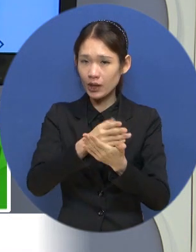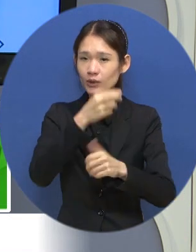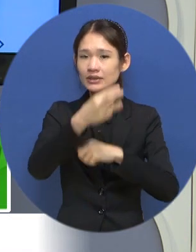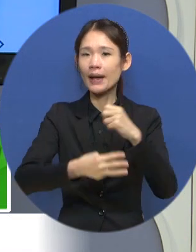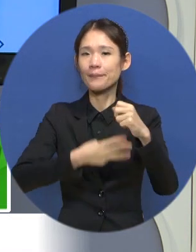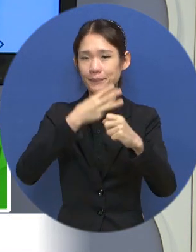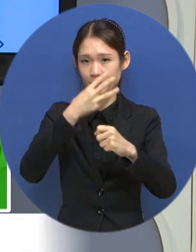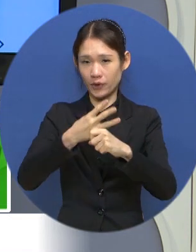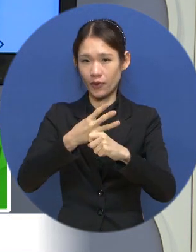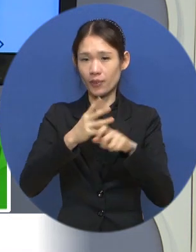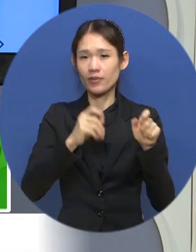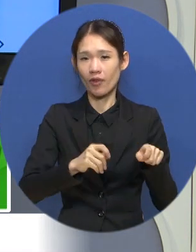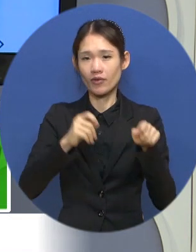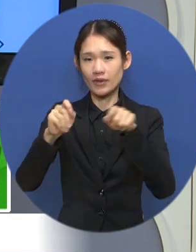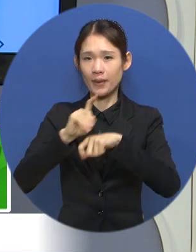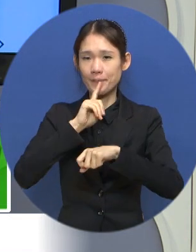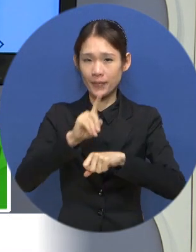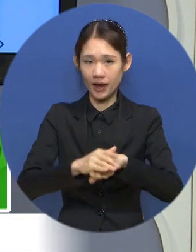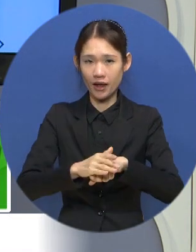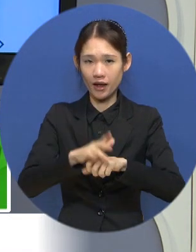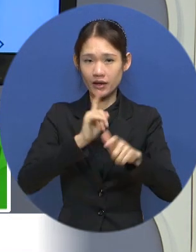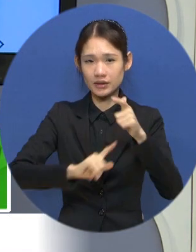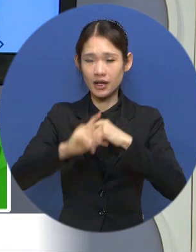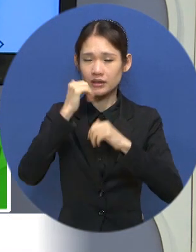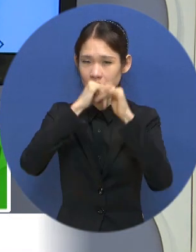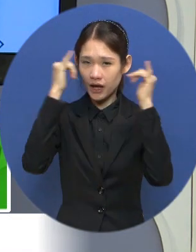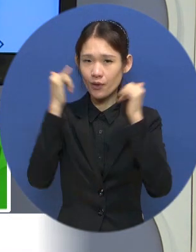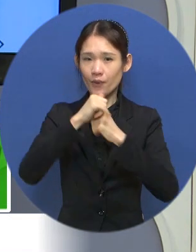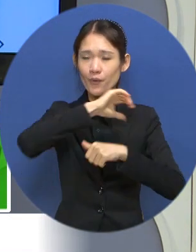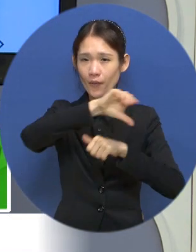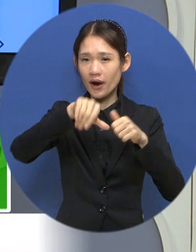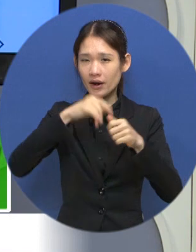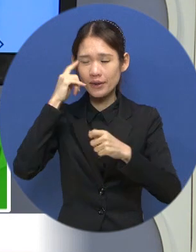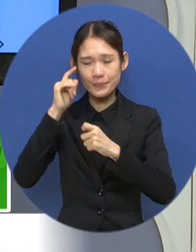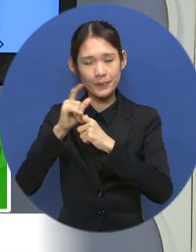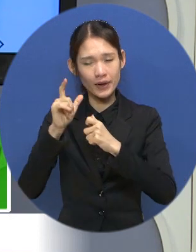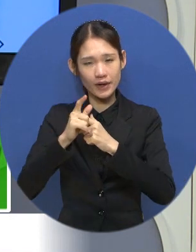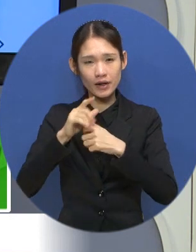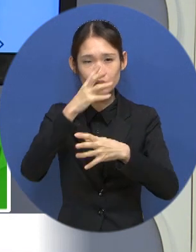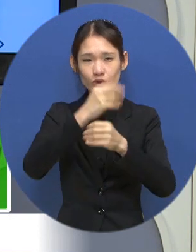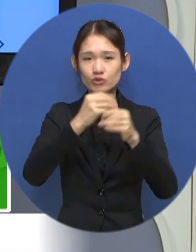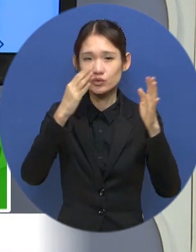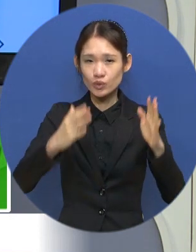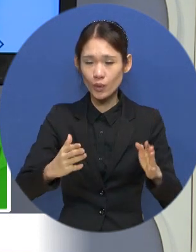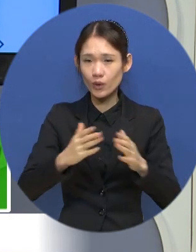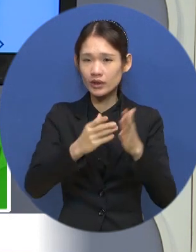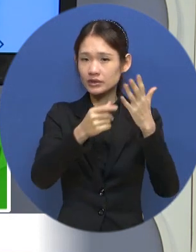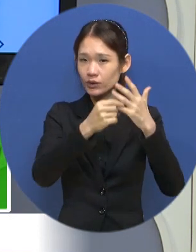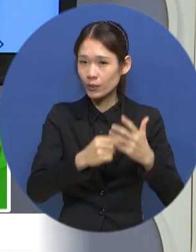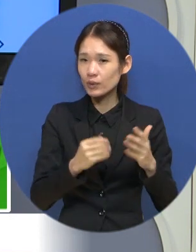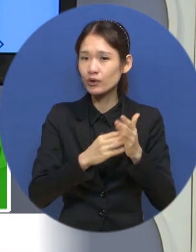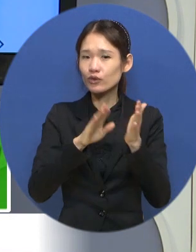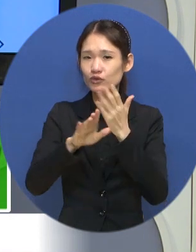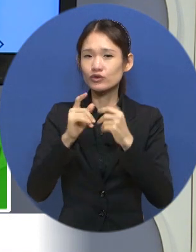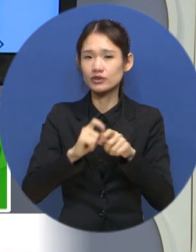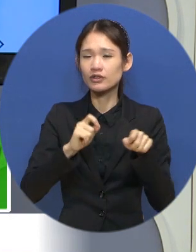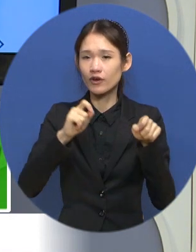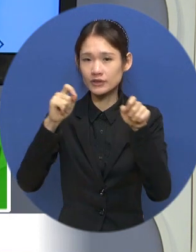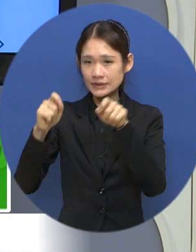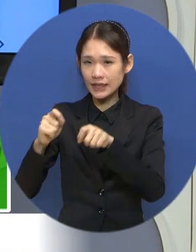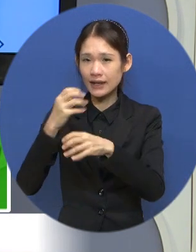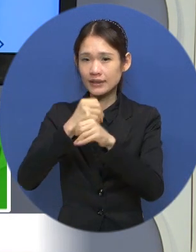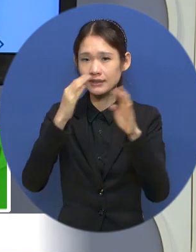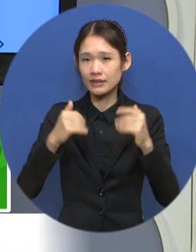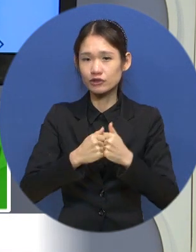하는데요 더불어 장애 특성과 사회적 환경 등을 고려해 유효기간 종료 후 연장 신청 기간을 6개월에서